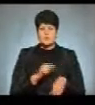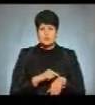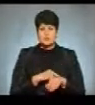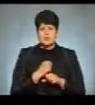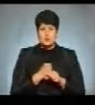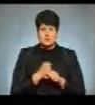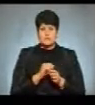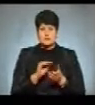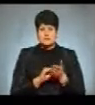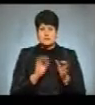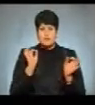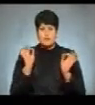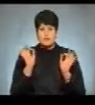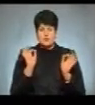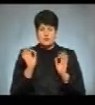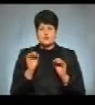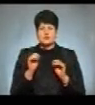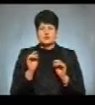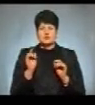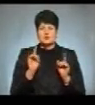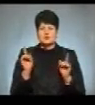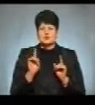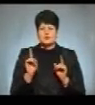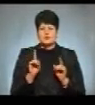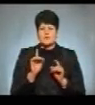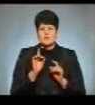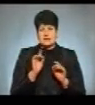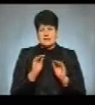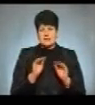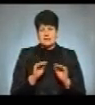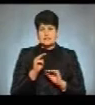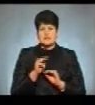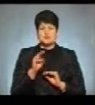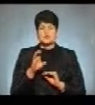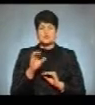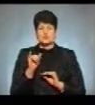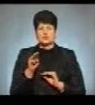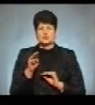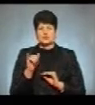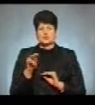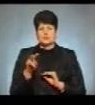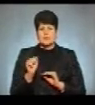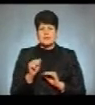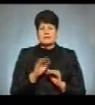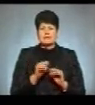аудіофайли та написав музику для казок звукорежисер проєкту Тарас Сотула. Діти дуже старалися